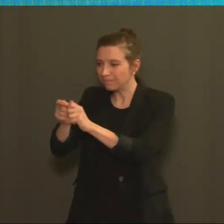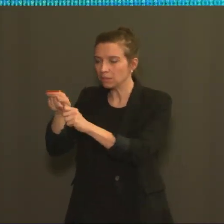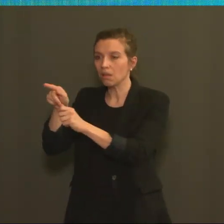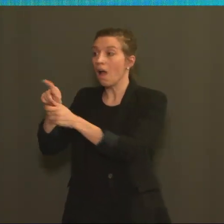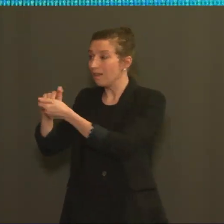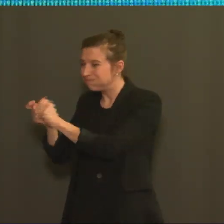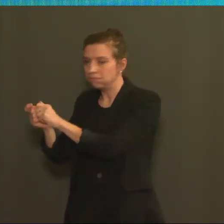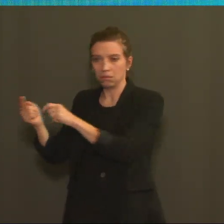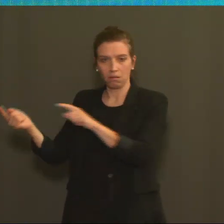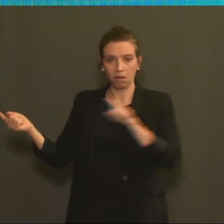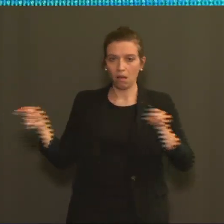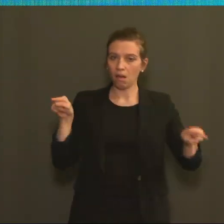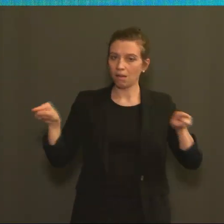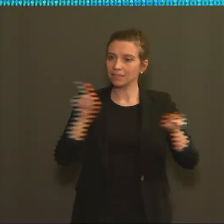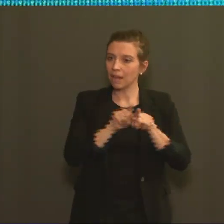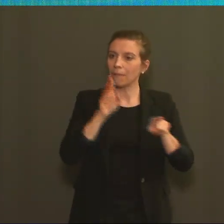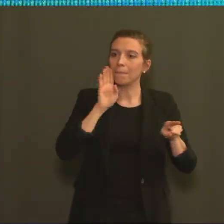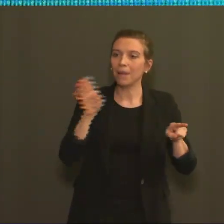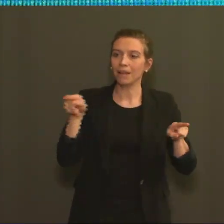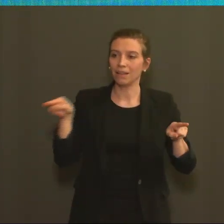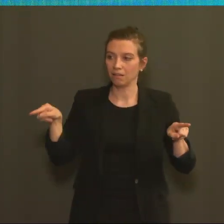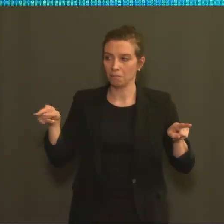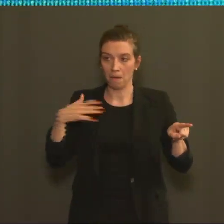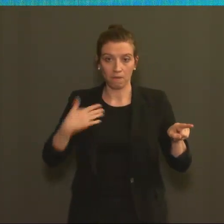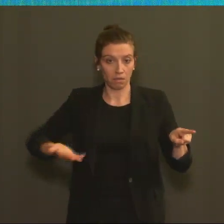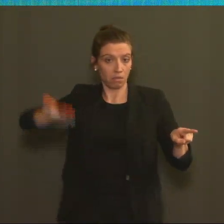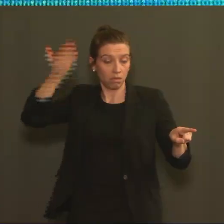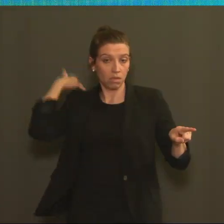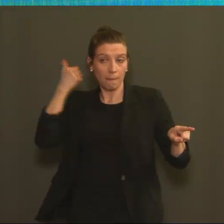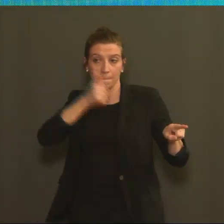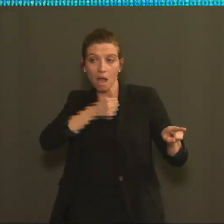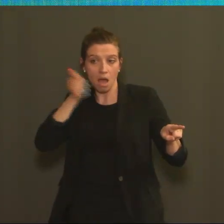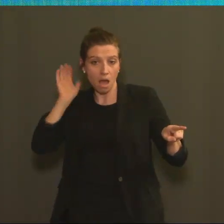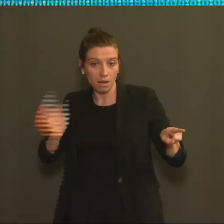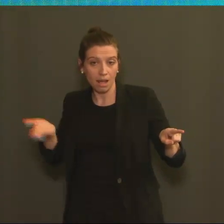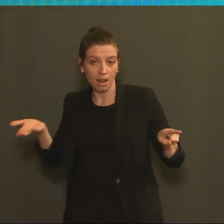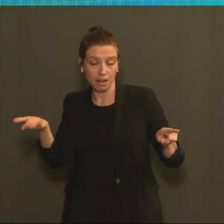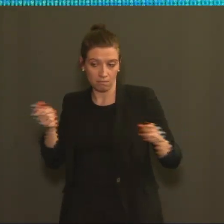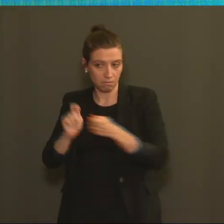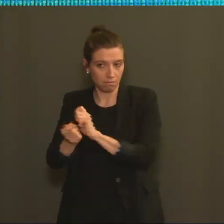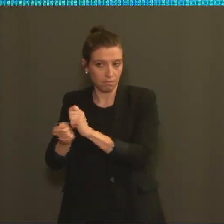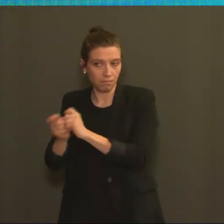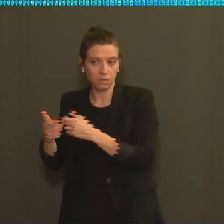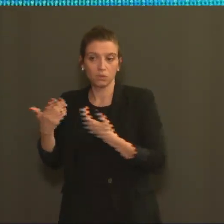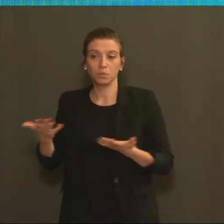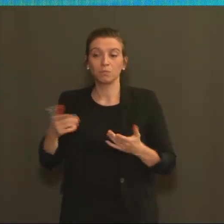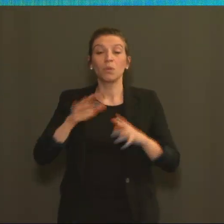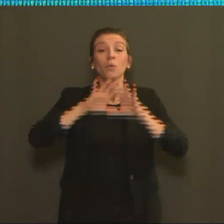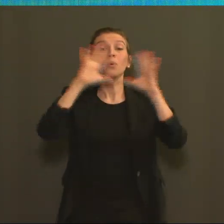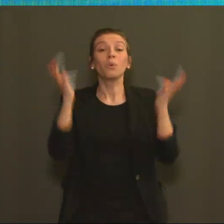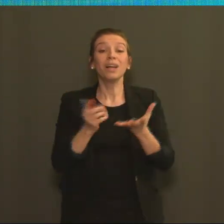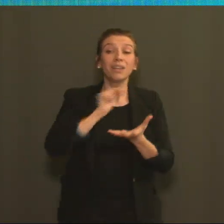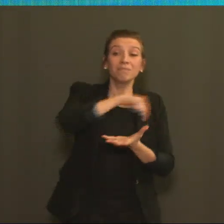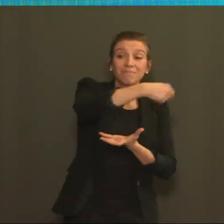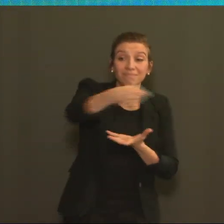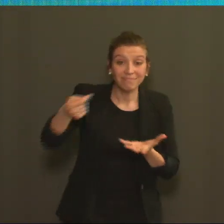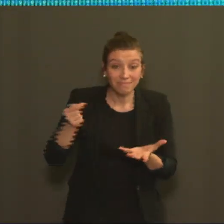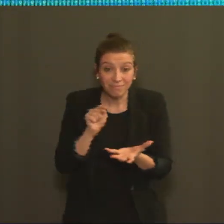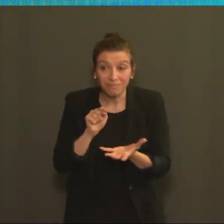elders in de wereld of misschien zelfs in belgië door variant te voorkomen die even besmettelijk zijn als die britse variant